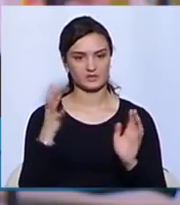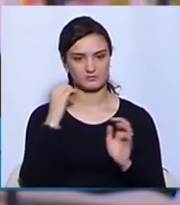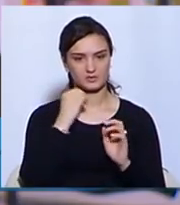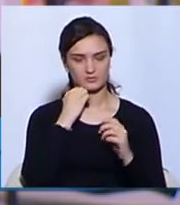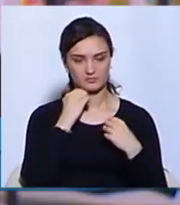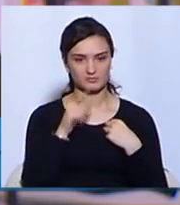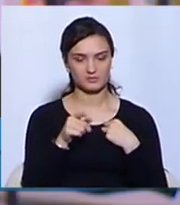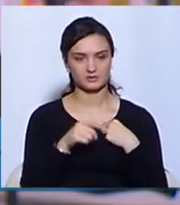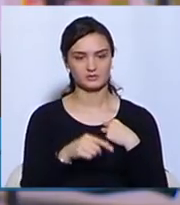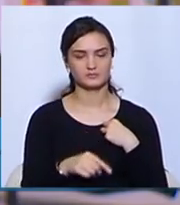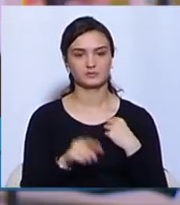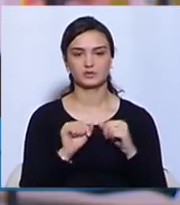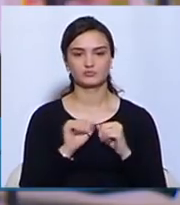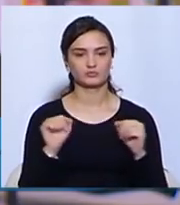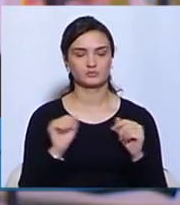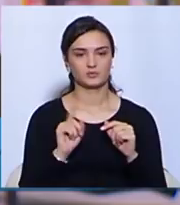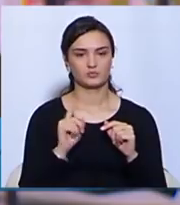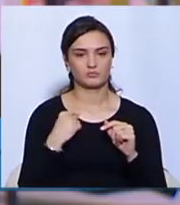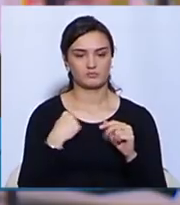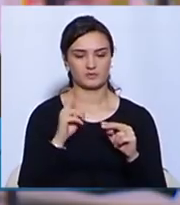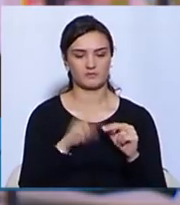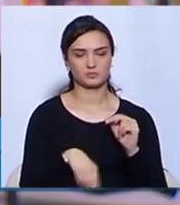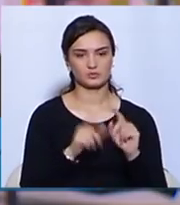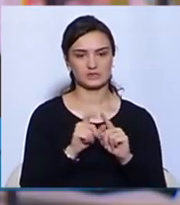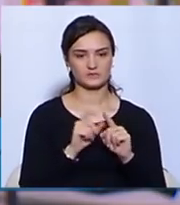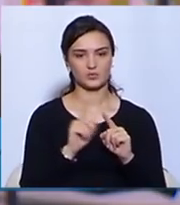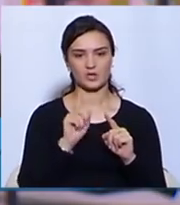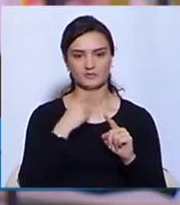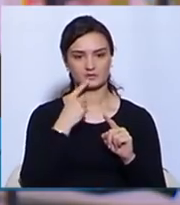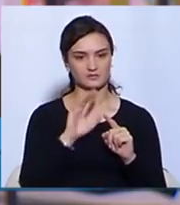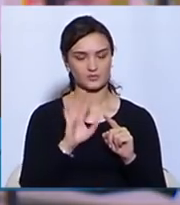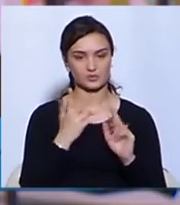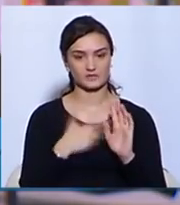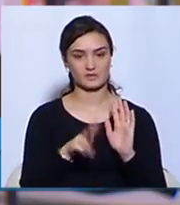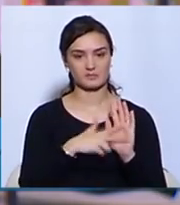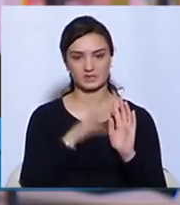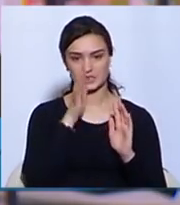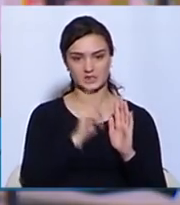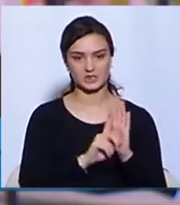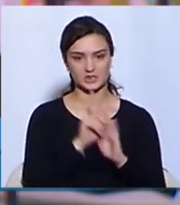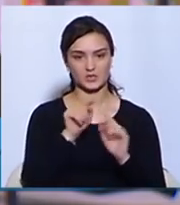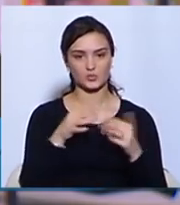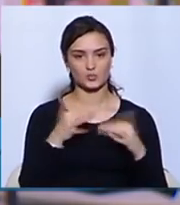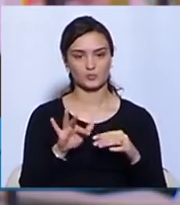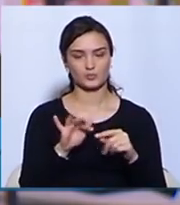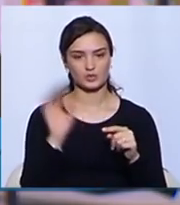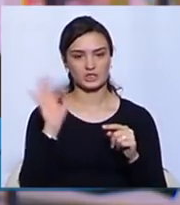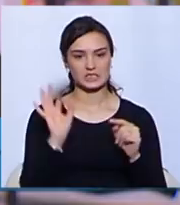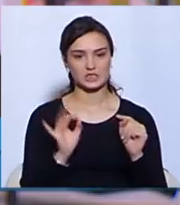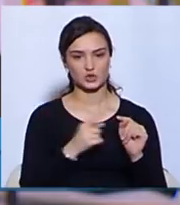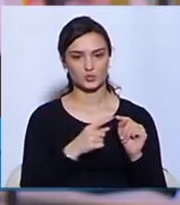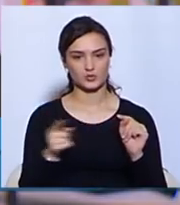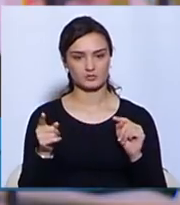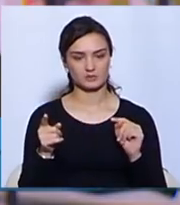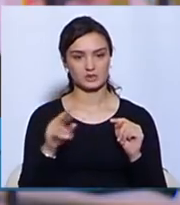მას. არ შეიძლება რომ ხა გავწყვიტო სიტყვა და არ ვახსენო, რომ 38 წლიდან ეს განლევა უფრო ინტენსიურად